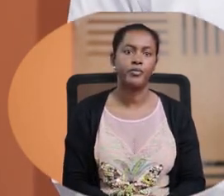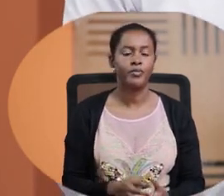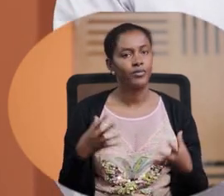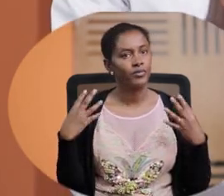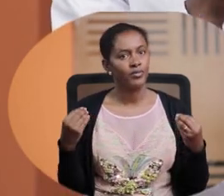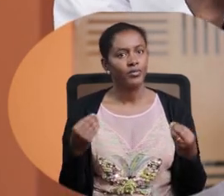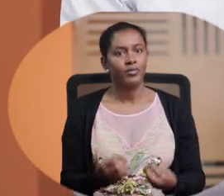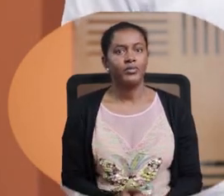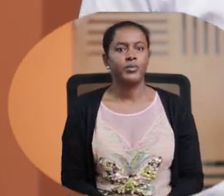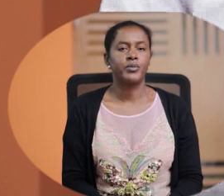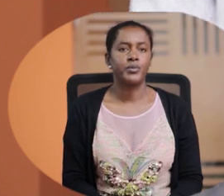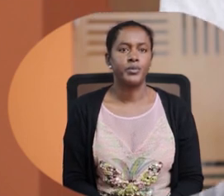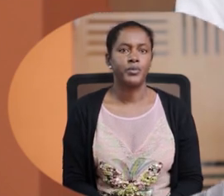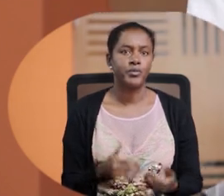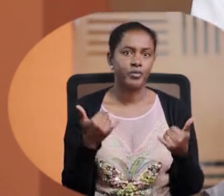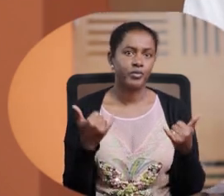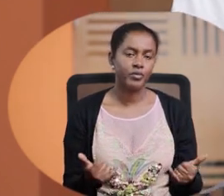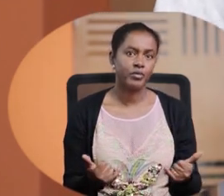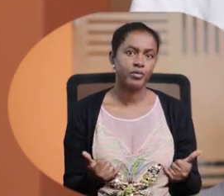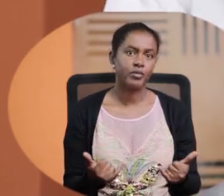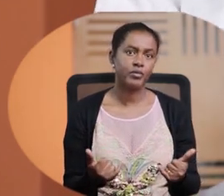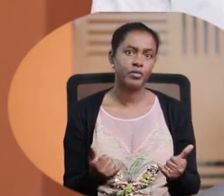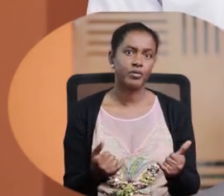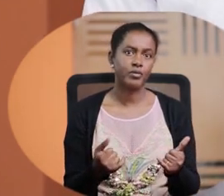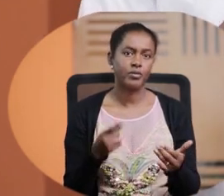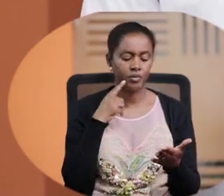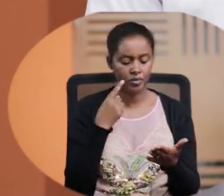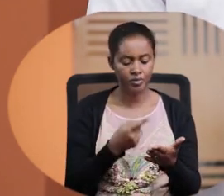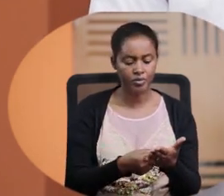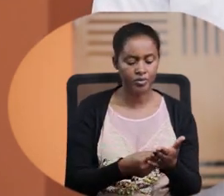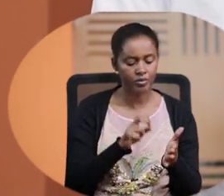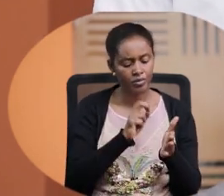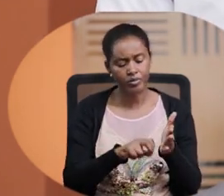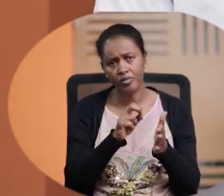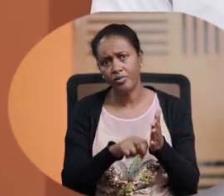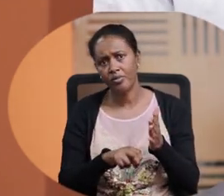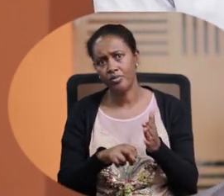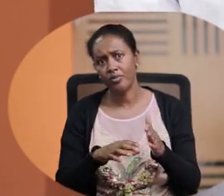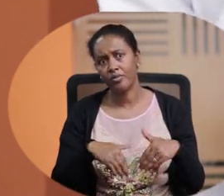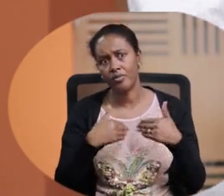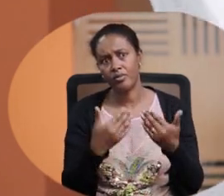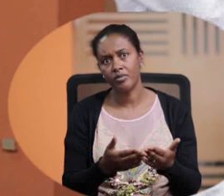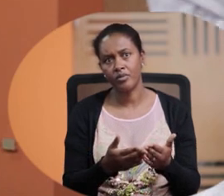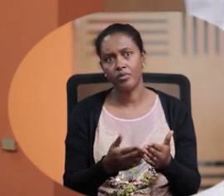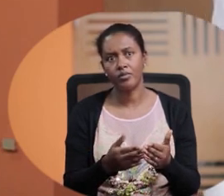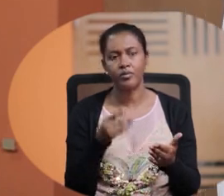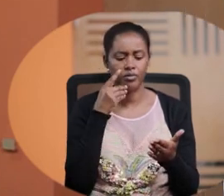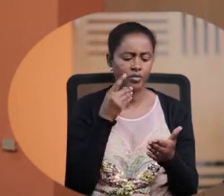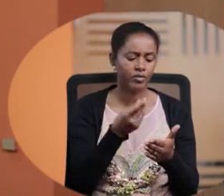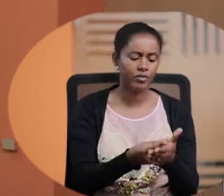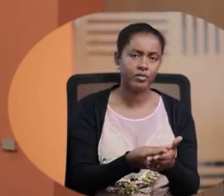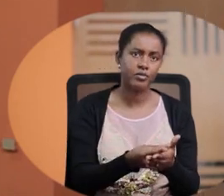barattoota, amma kallattumaan gara mata duree keenya ijoo isa jalqabaattiin osoo hin aseeniin dura daataa jechuun